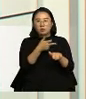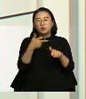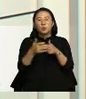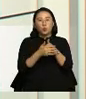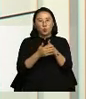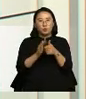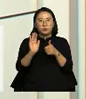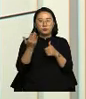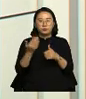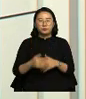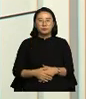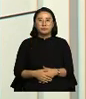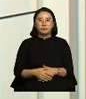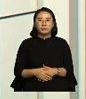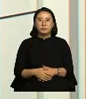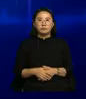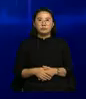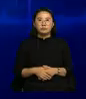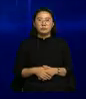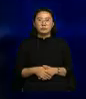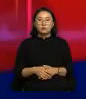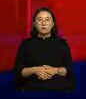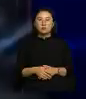수 없습니다. 오용석 기자입니다.